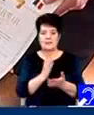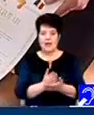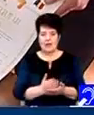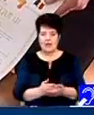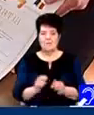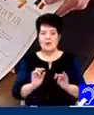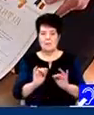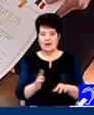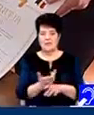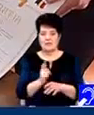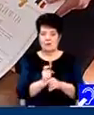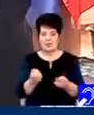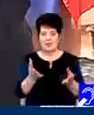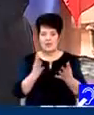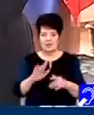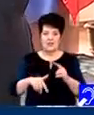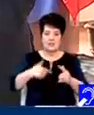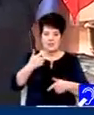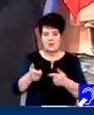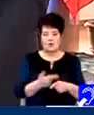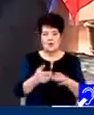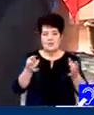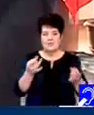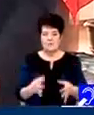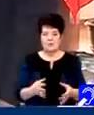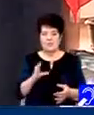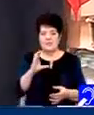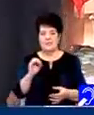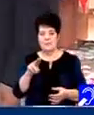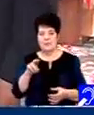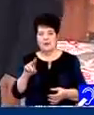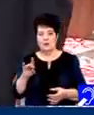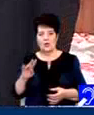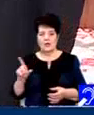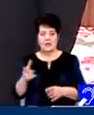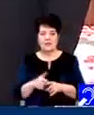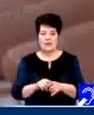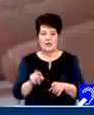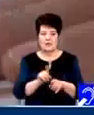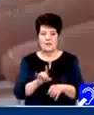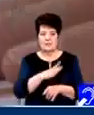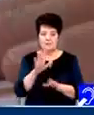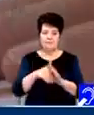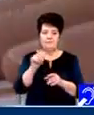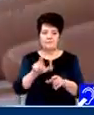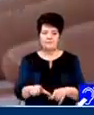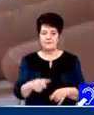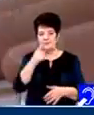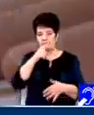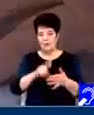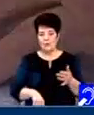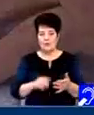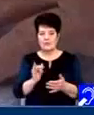amprentă practică foarte clară, dincolo de natura simbolică și spirituală. Totodată, excelența s-a încurajat aleșii locali să cunoască